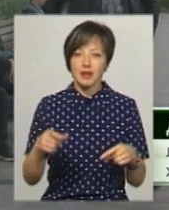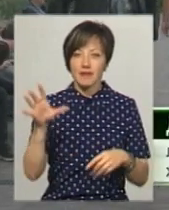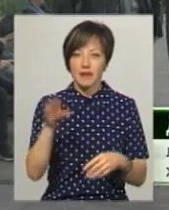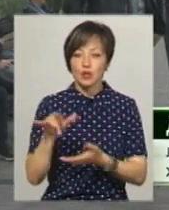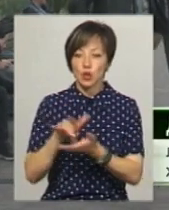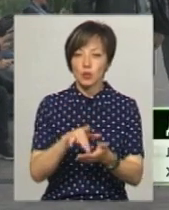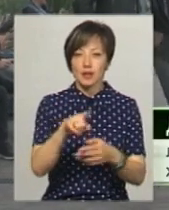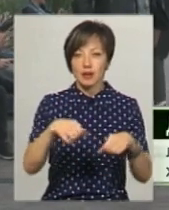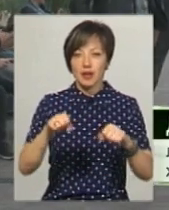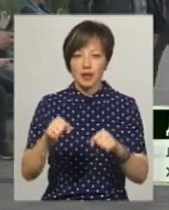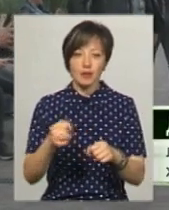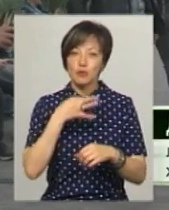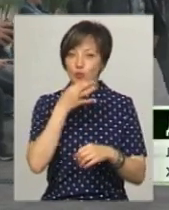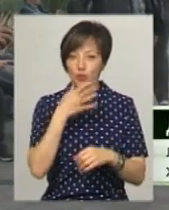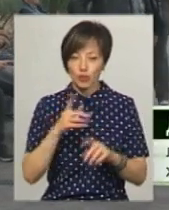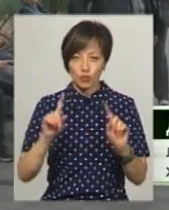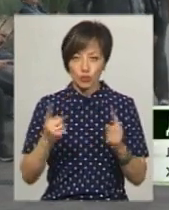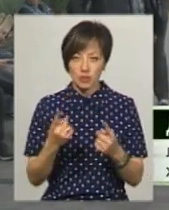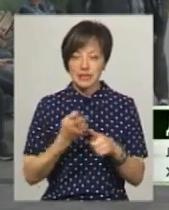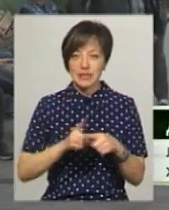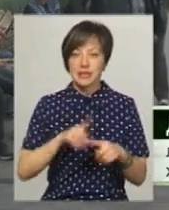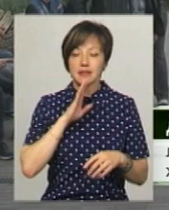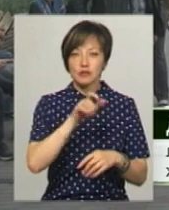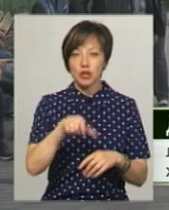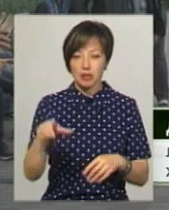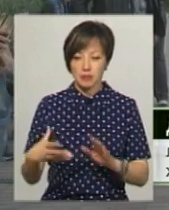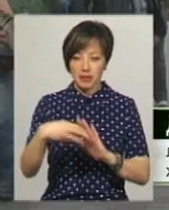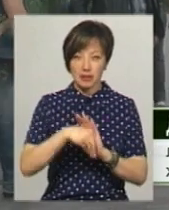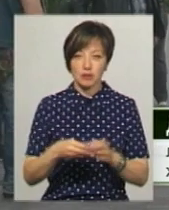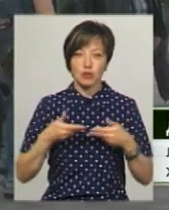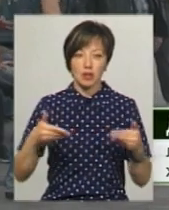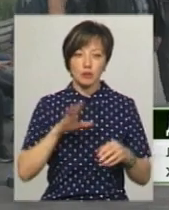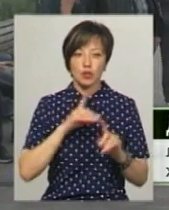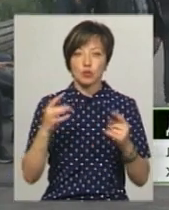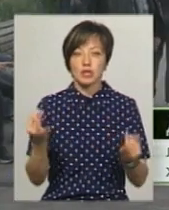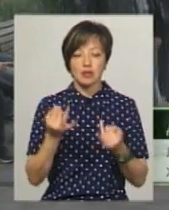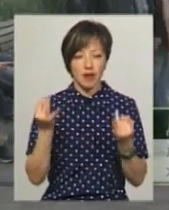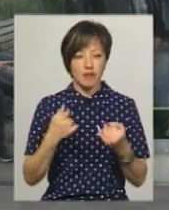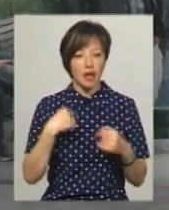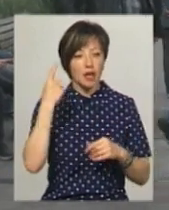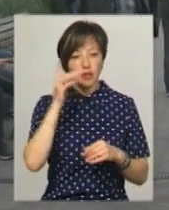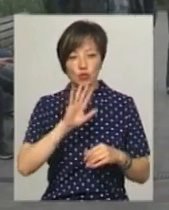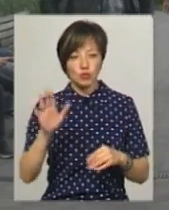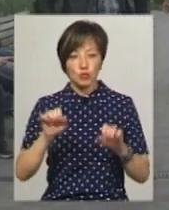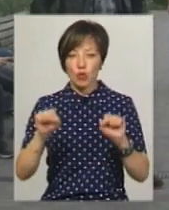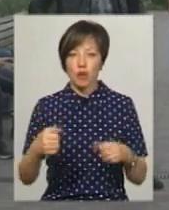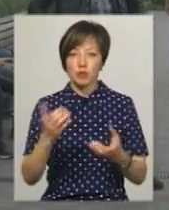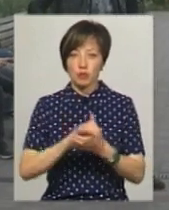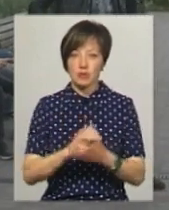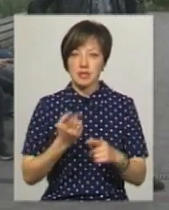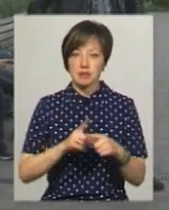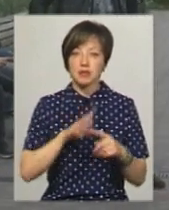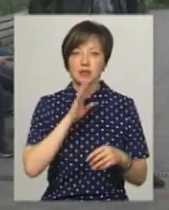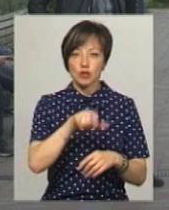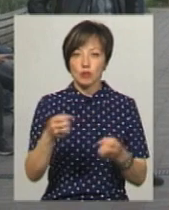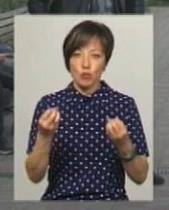Організувала весь тур. Там каталися і мені дуже сподобалось, тому що ці дівчата, які приєднались до нас, вони були дуже цікаві. Я не думаю, що змогла би познайомитися з цими